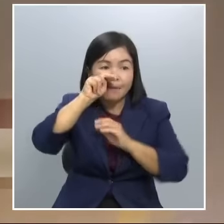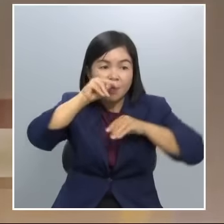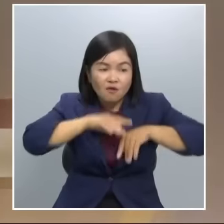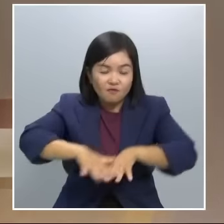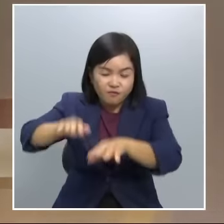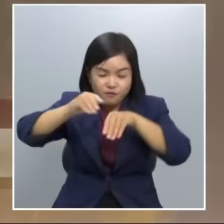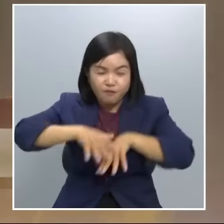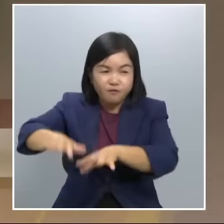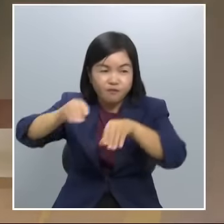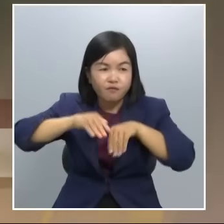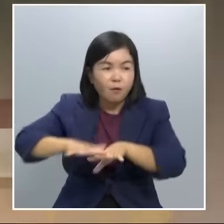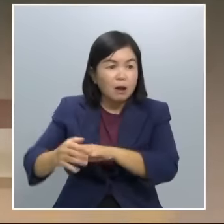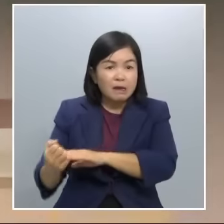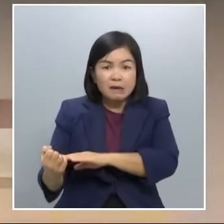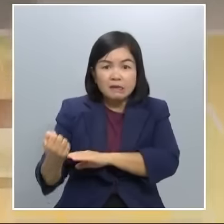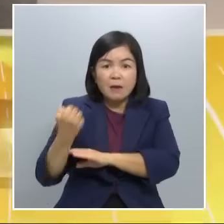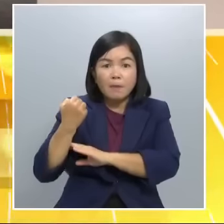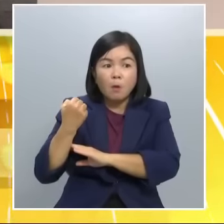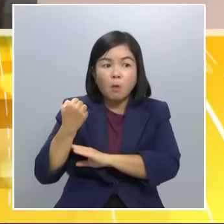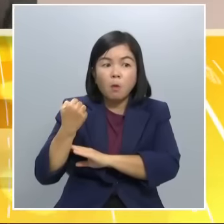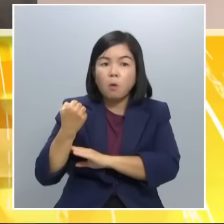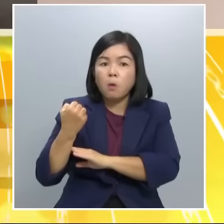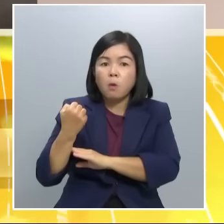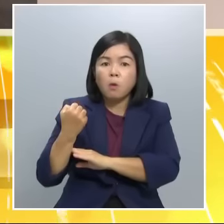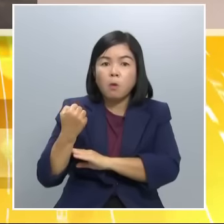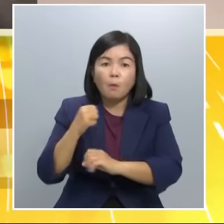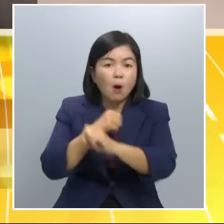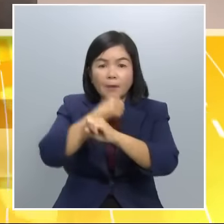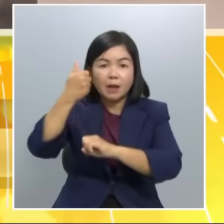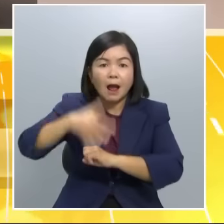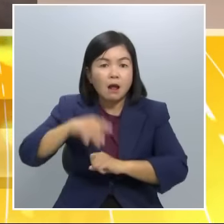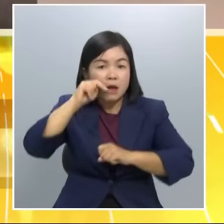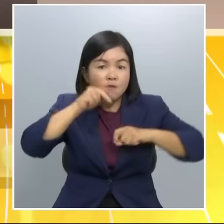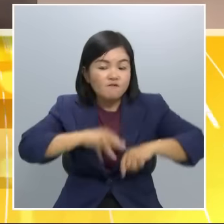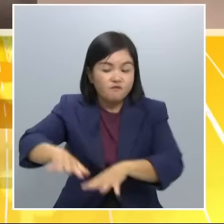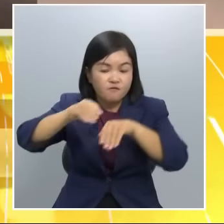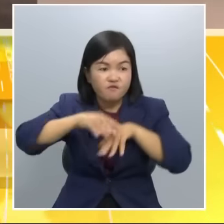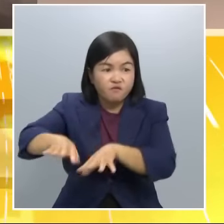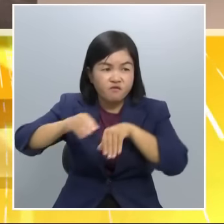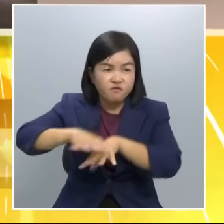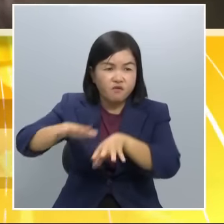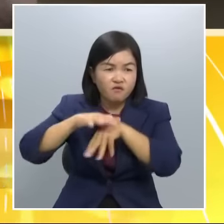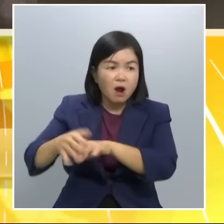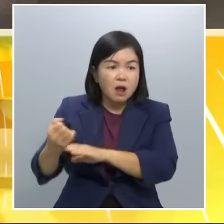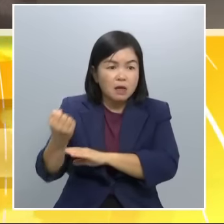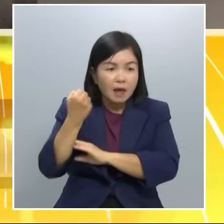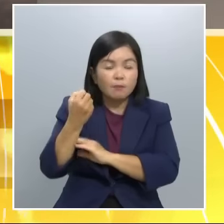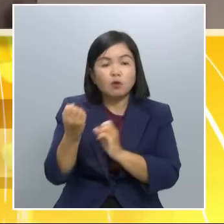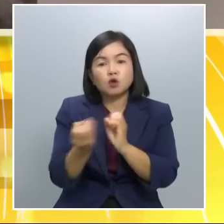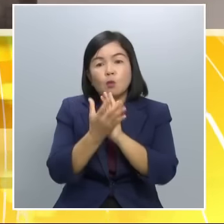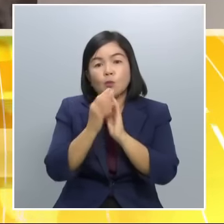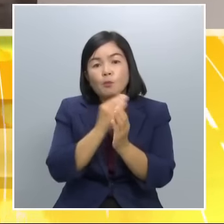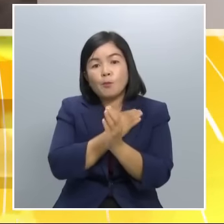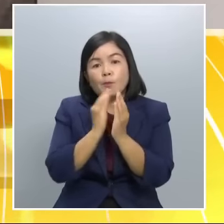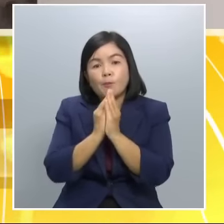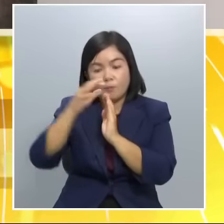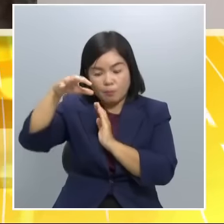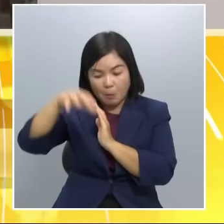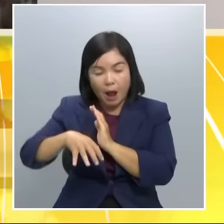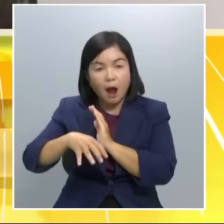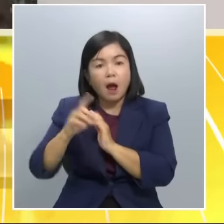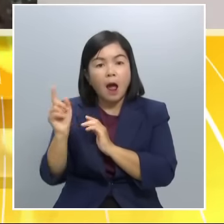ไม่มีอะไรอ่อนกว่าน้ำและก็ไม่มีอะไรต้านน้ำได้เป็นภาพแบบนี้เสียหายหลังคาก